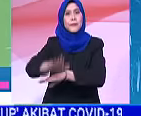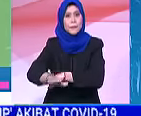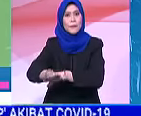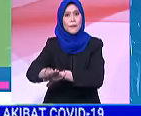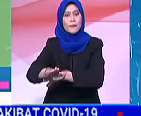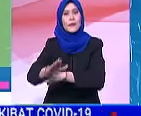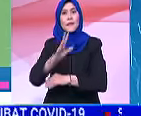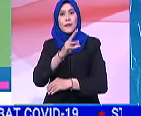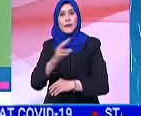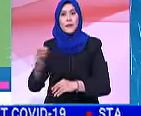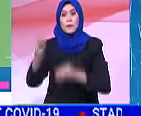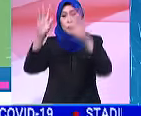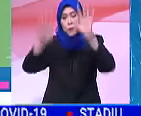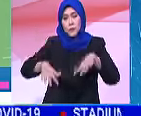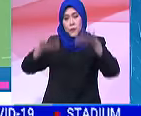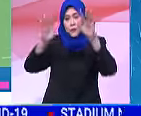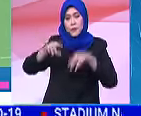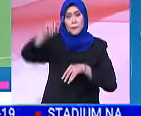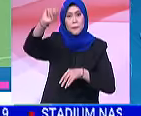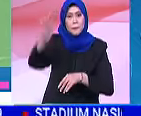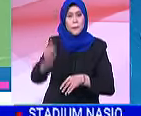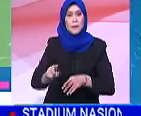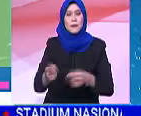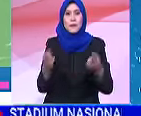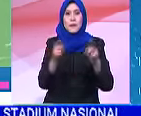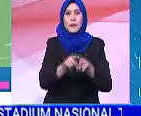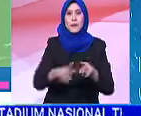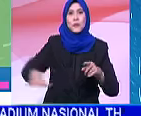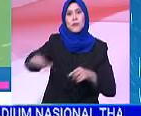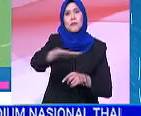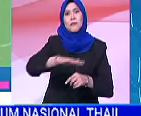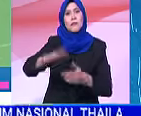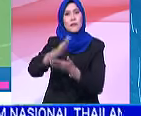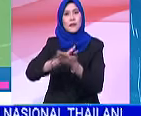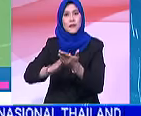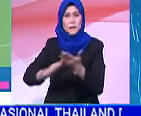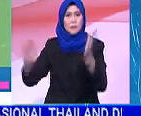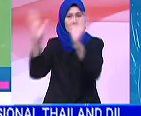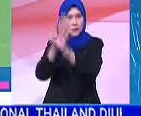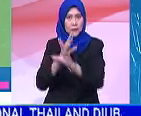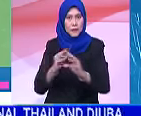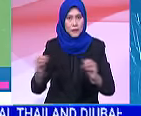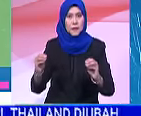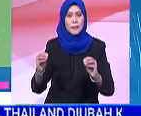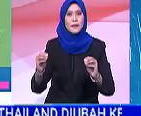ini, manakala hujan beserta debut petir yang berlaku di hampir kesemua bahagian di negeri Sarawak ini berpotensi